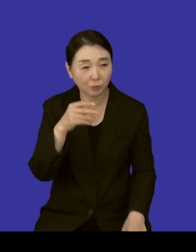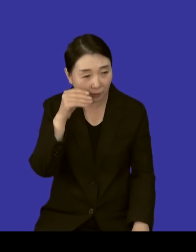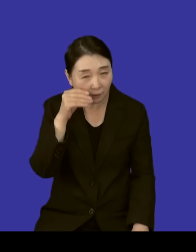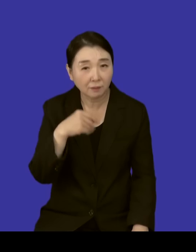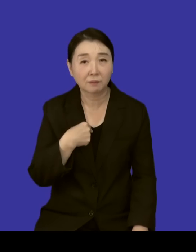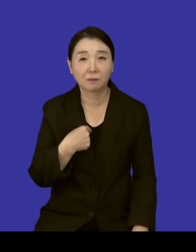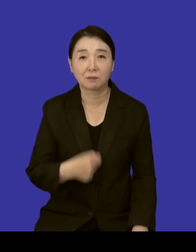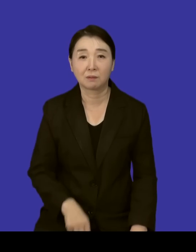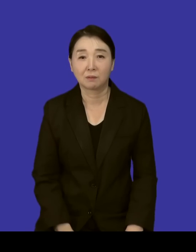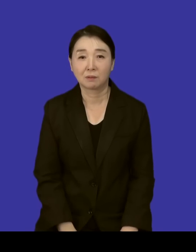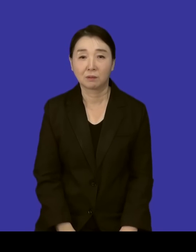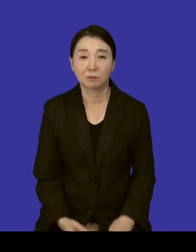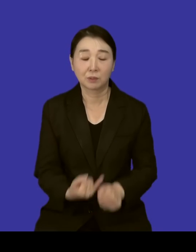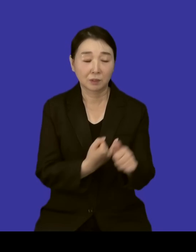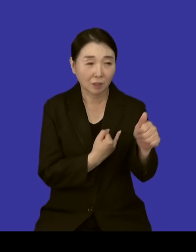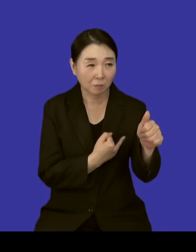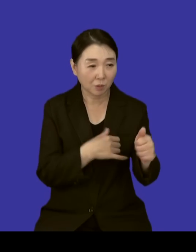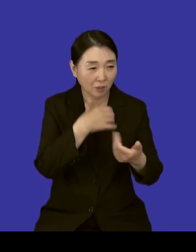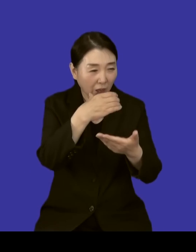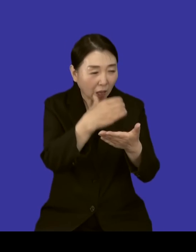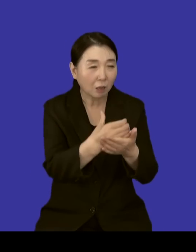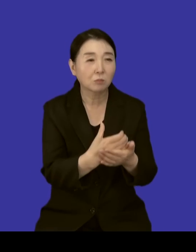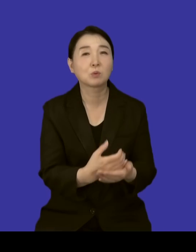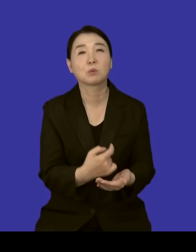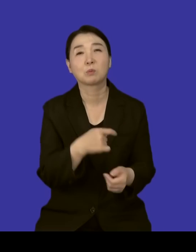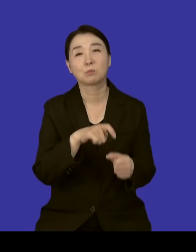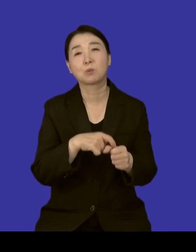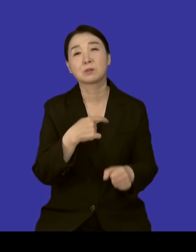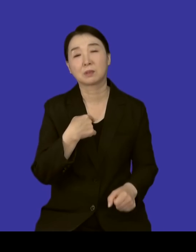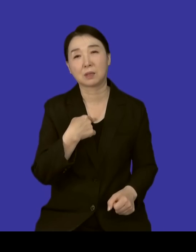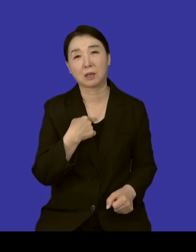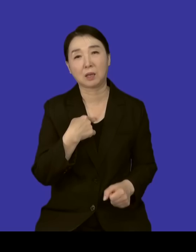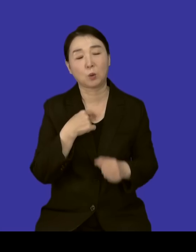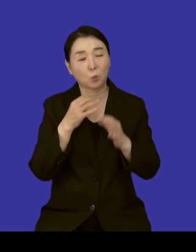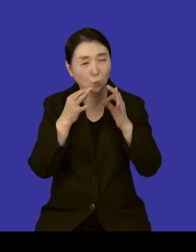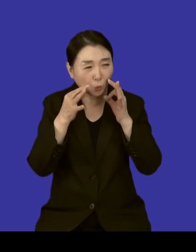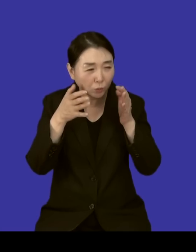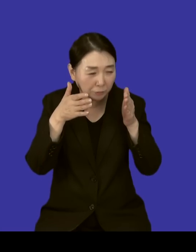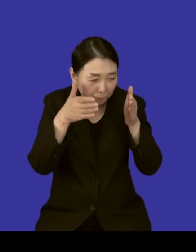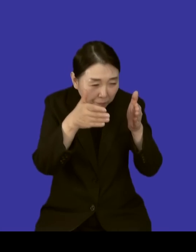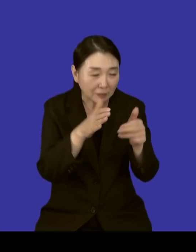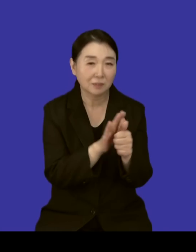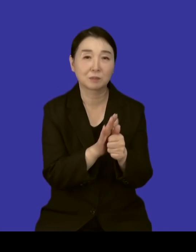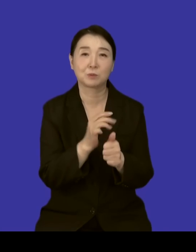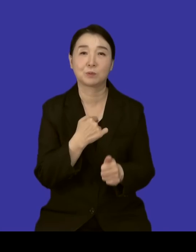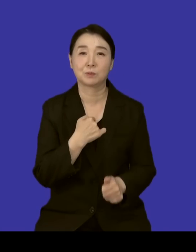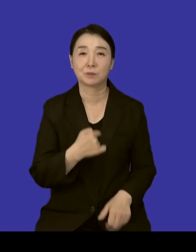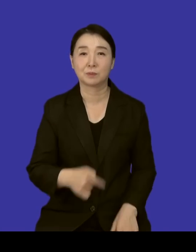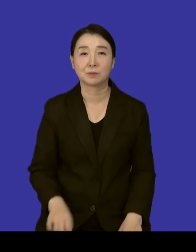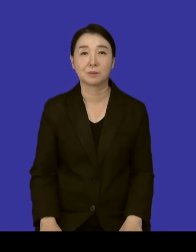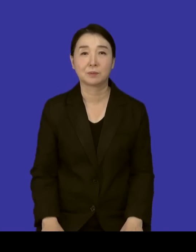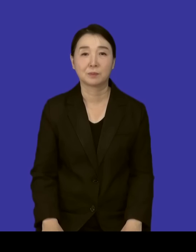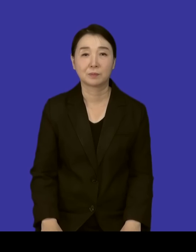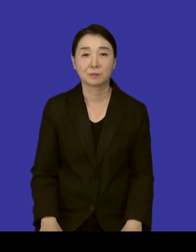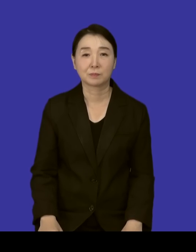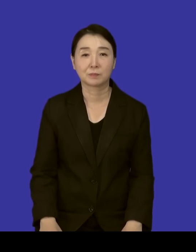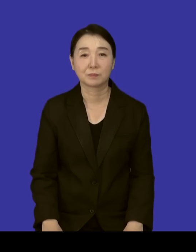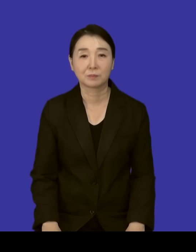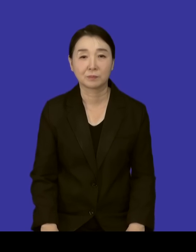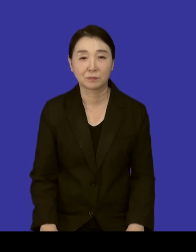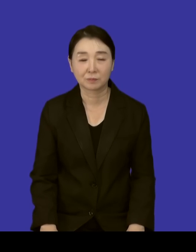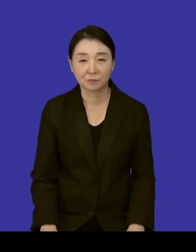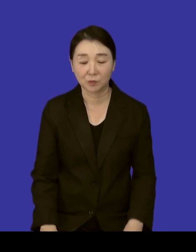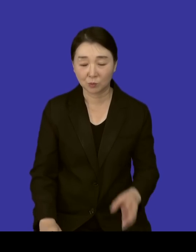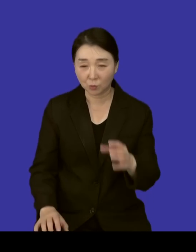네. 우리 남편 감동시키는 게 저의 그냥 오직 목표니까. 네. 예. 그래서 얼른 또